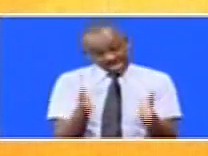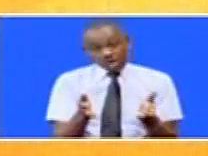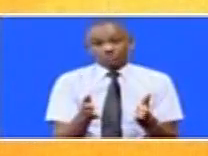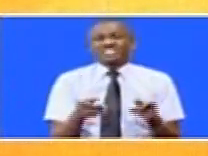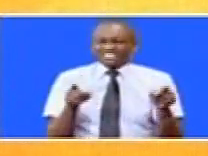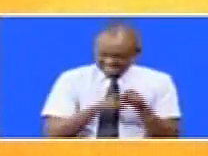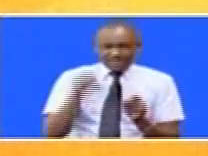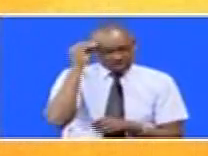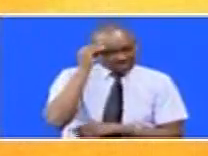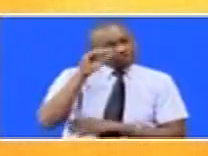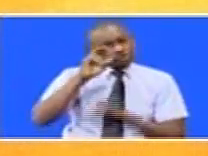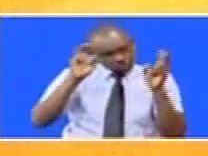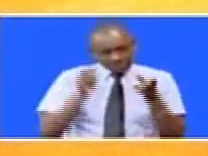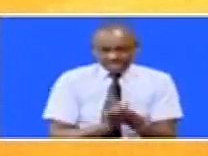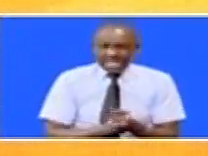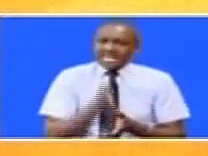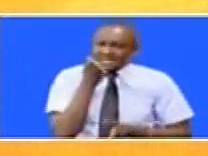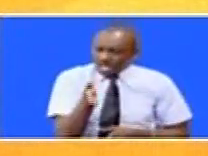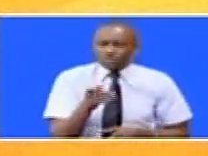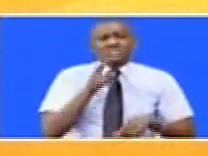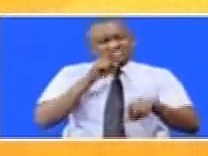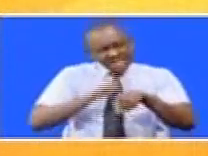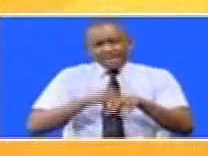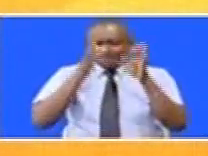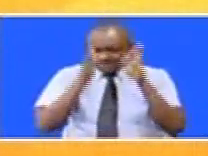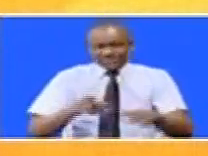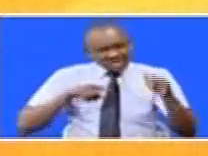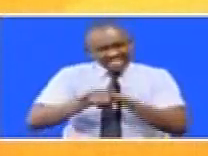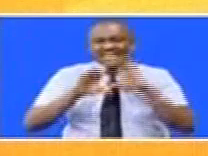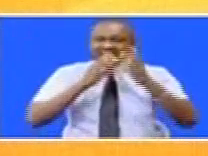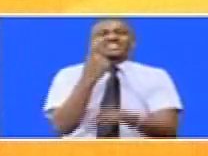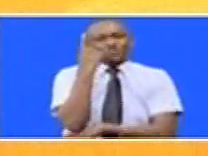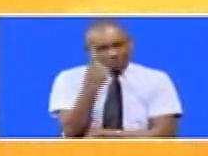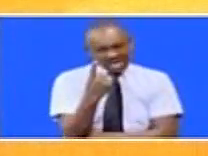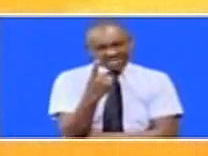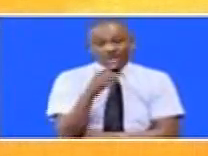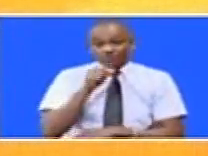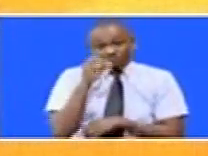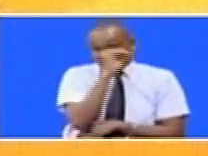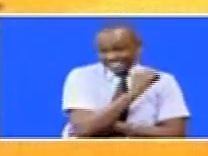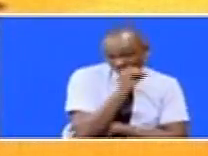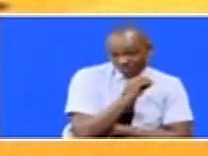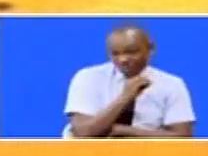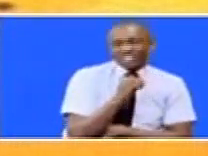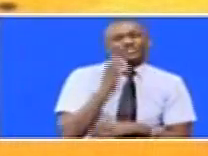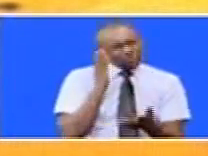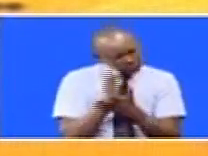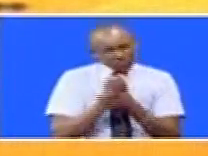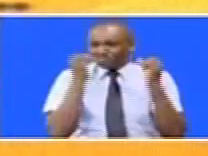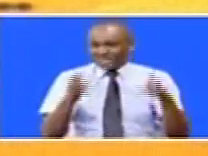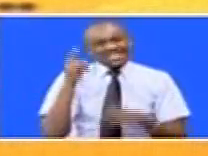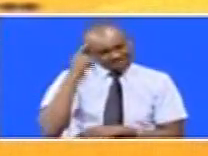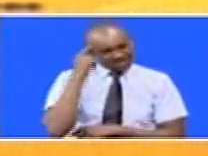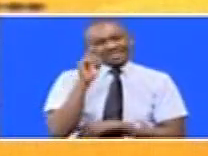salia na maswala ya elimu. Matukio anayopitia mtu siku ya kujiunga na darasa la kwanza kutoka chekechea huwa ni ya kukumbukwa